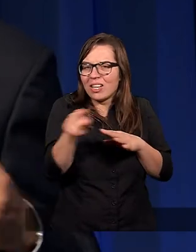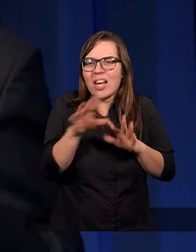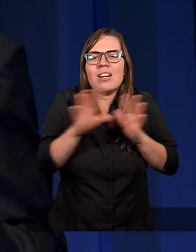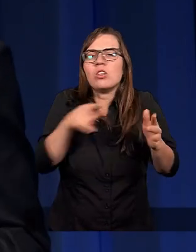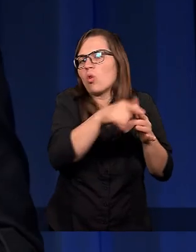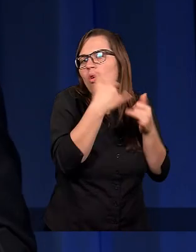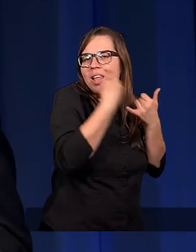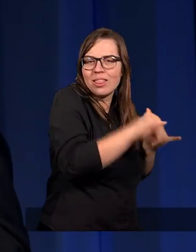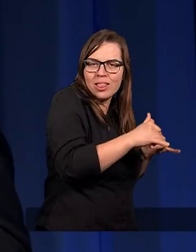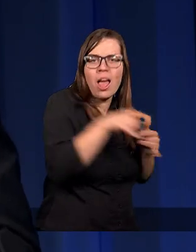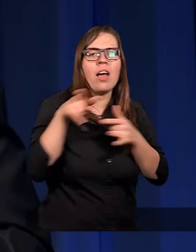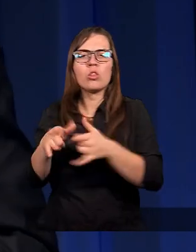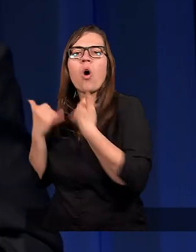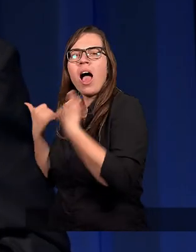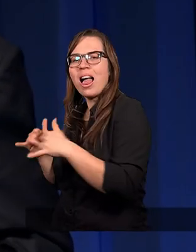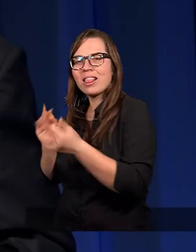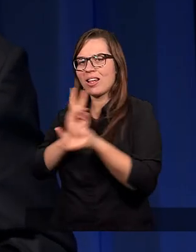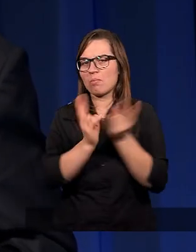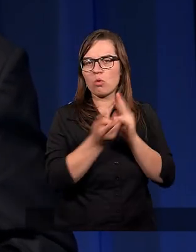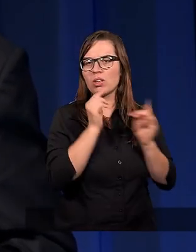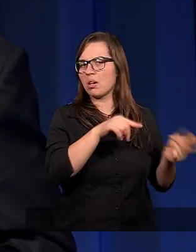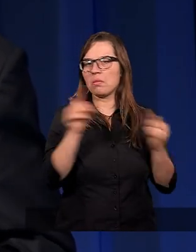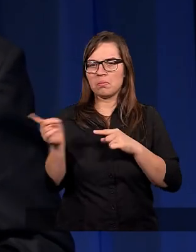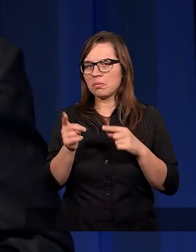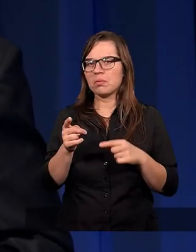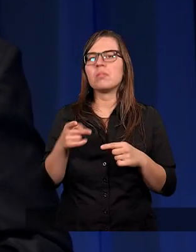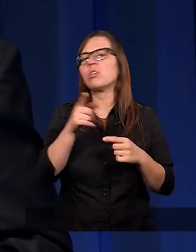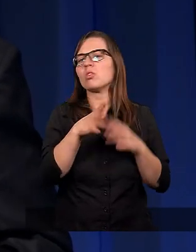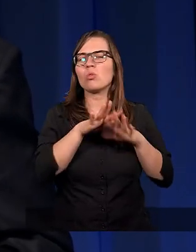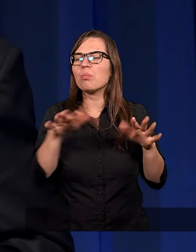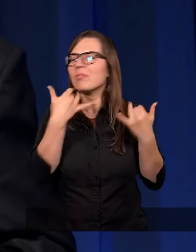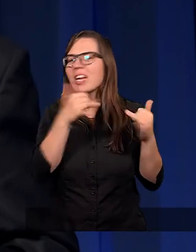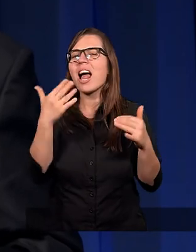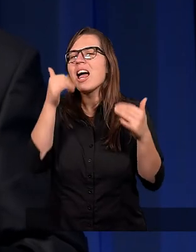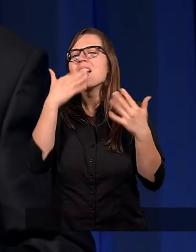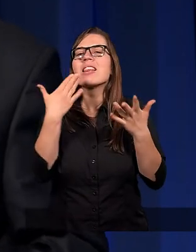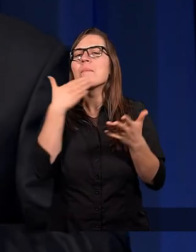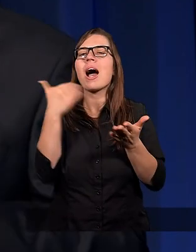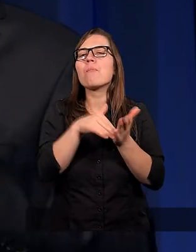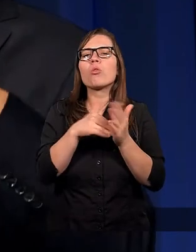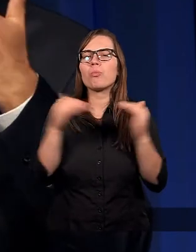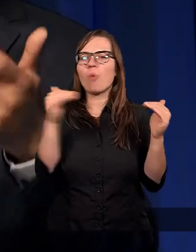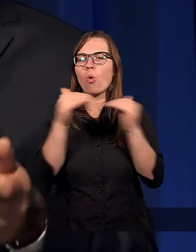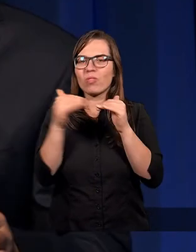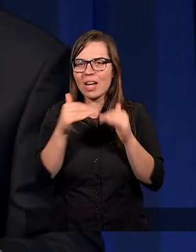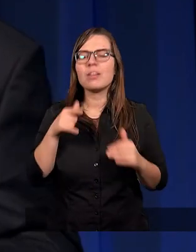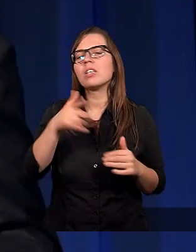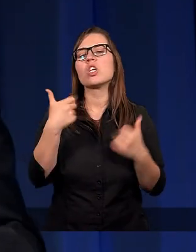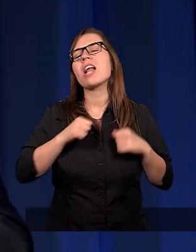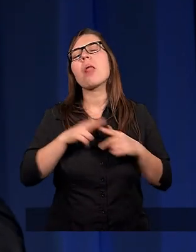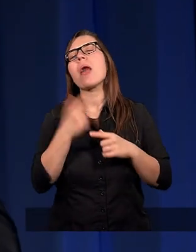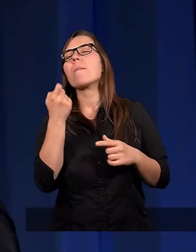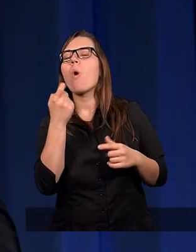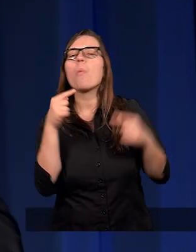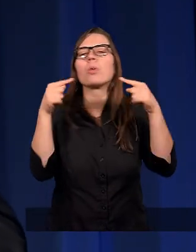inne spotkanie i to jest inne spotkanie. Jedno i drugie jest potrzebne. Ale Bóg mówi: nie czekaj na jakiś tam moment, o